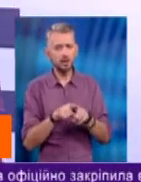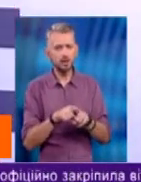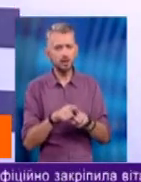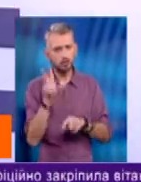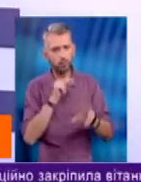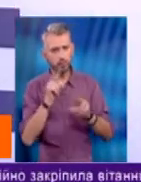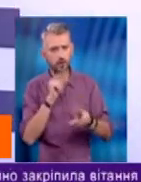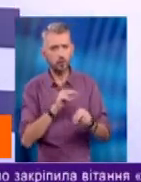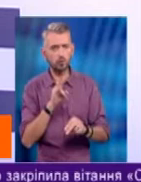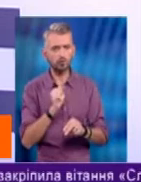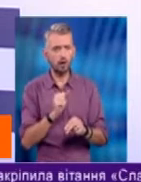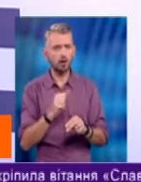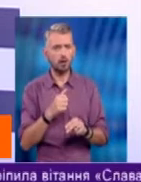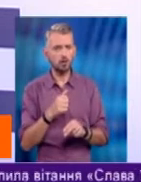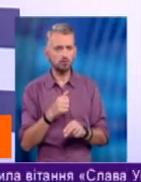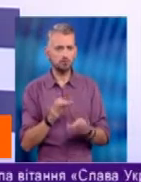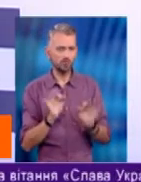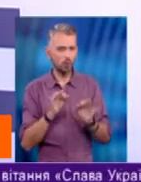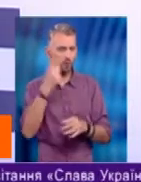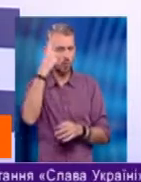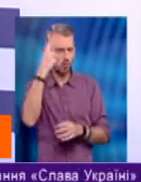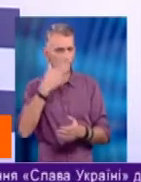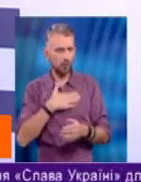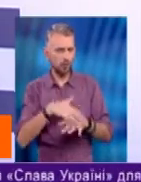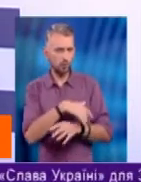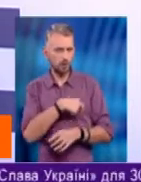на здоровий глузд наших народних депутатів,